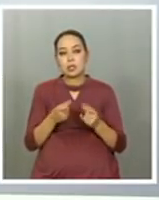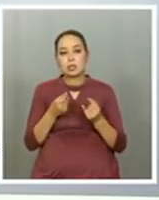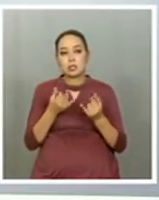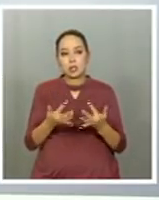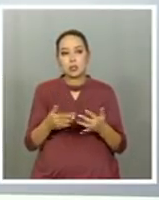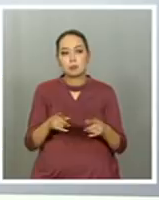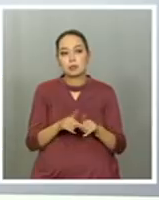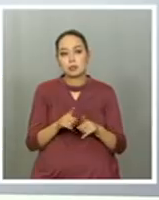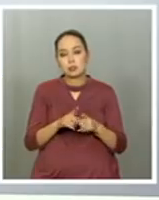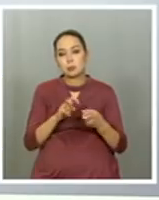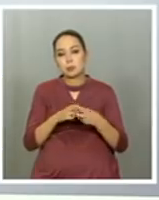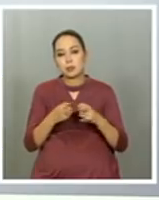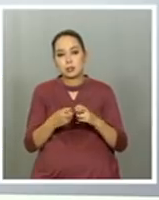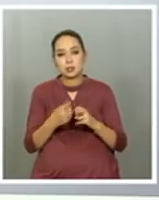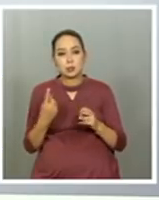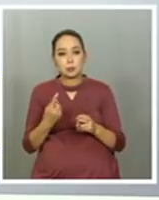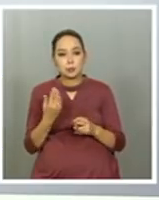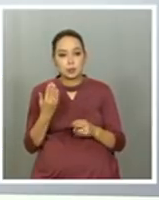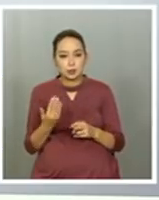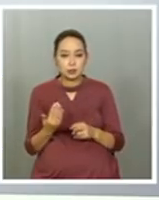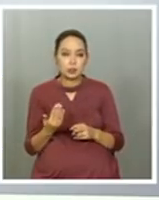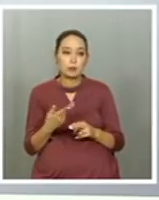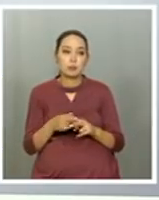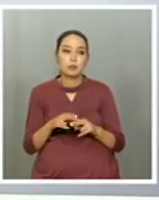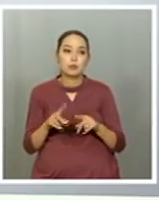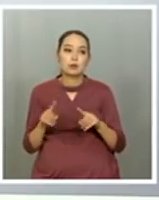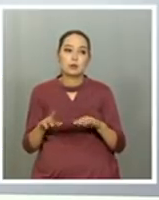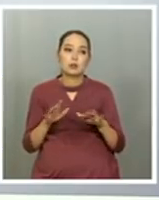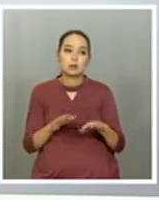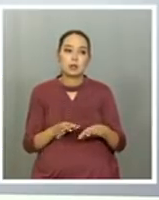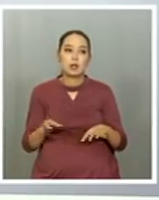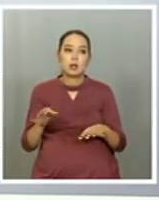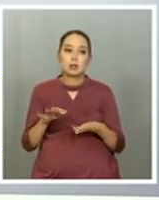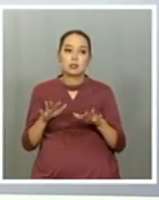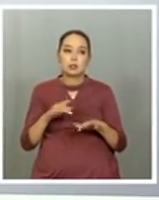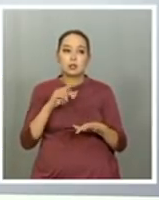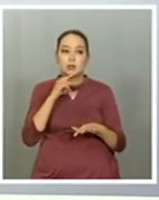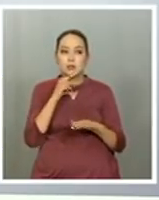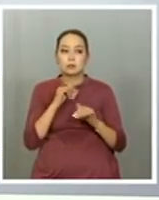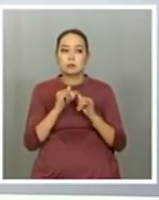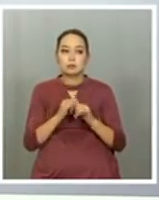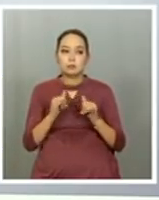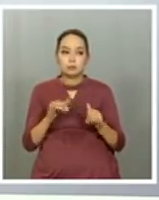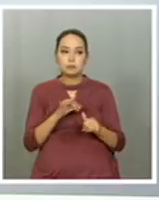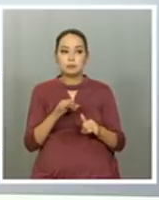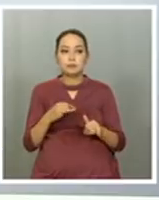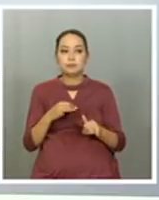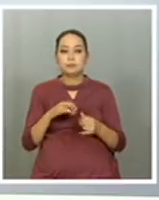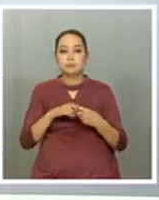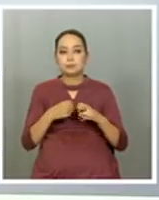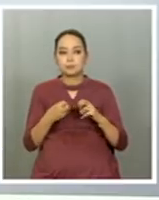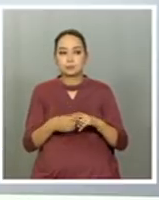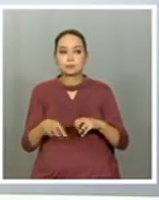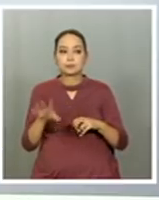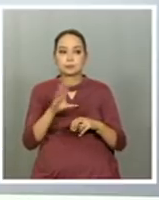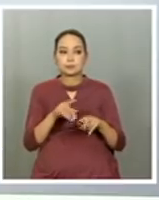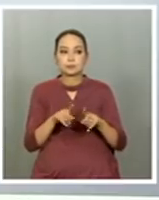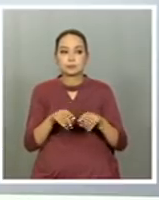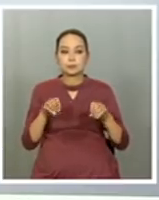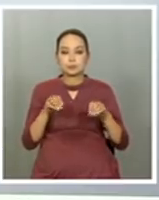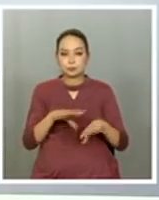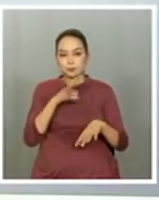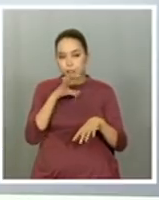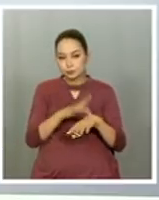ететін мәселелердің бірі болып саналады. Яғни бұл жерде аймақтық экономиканы дамыту мен мәселелерді шешудегі негізгі факторларды ескерген